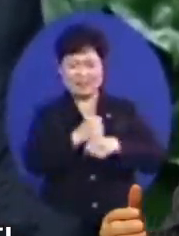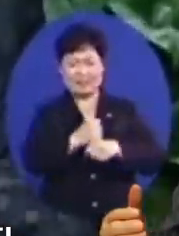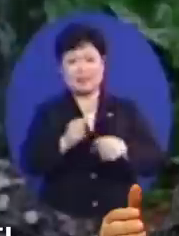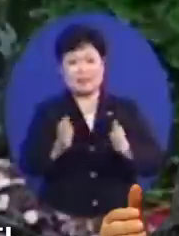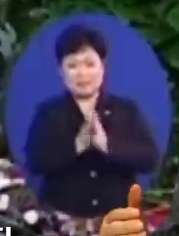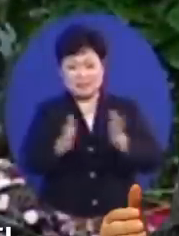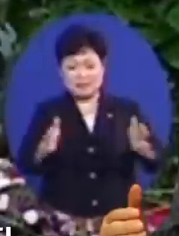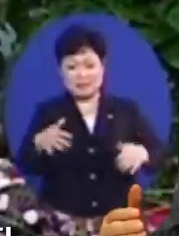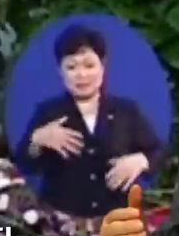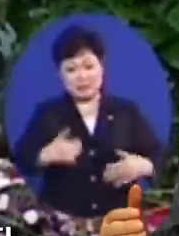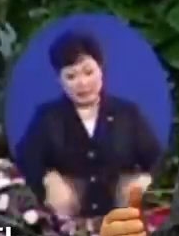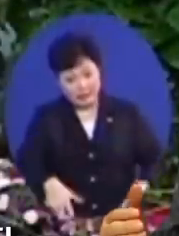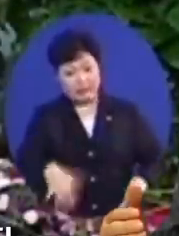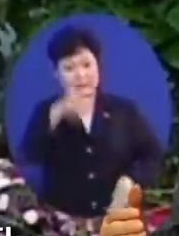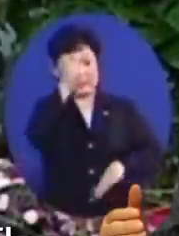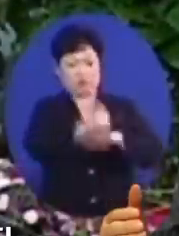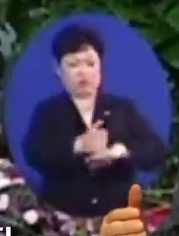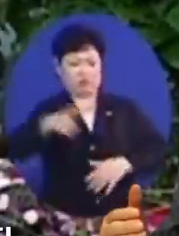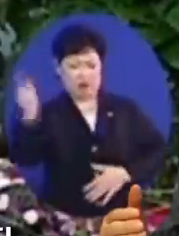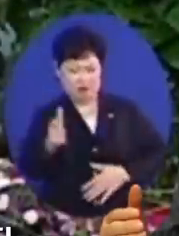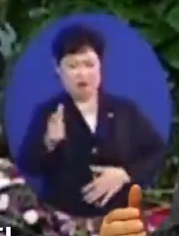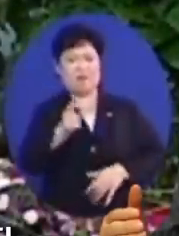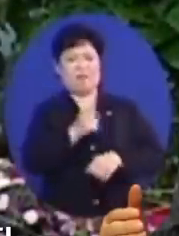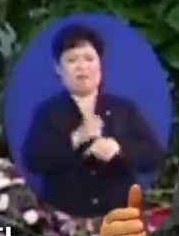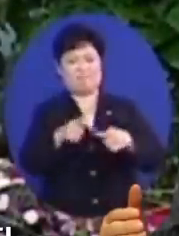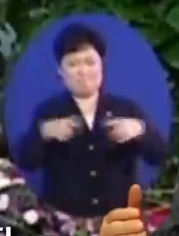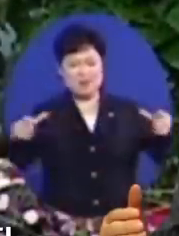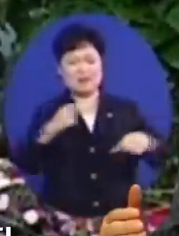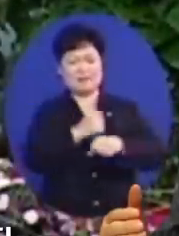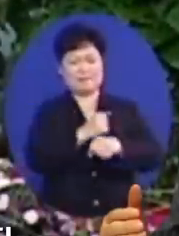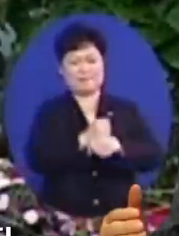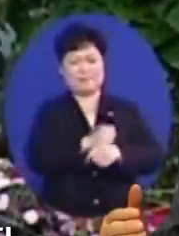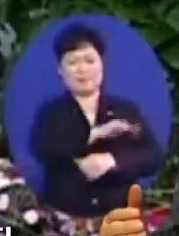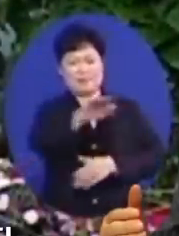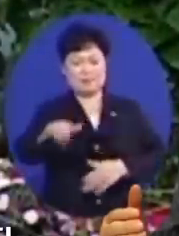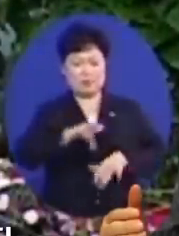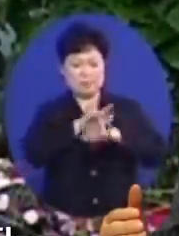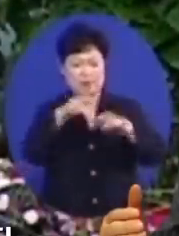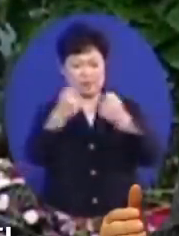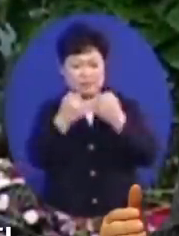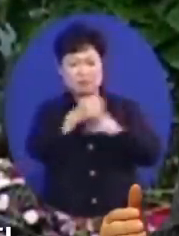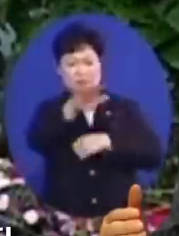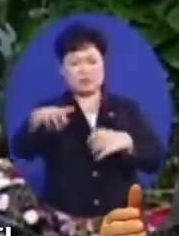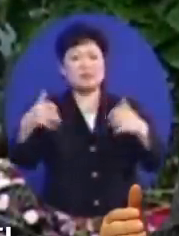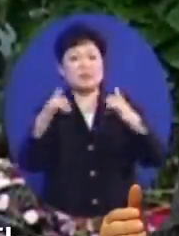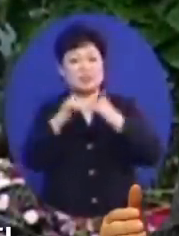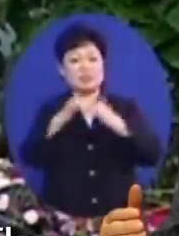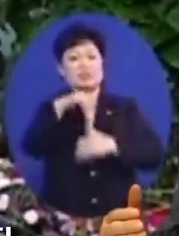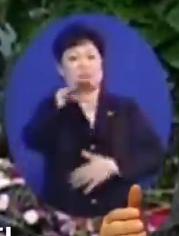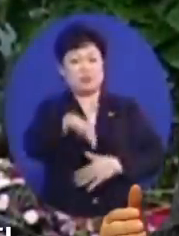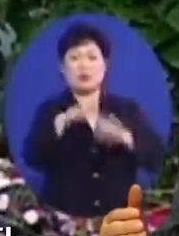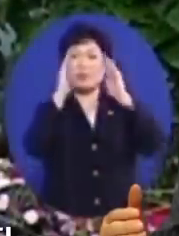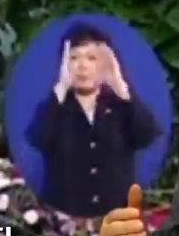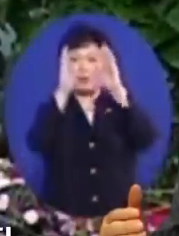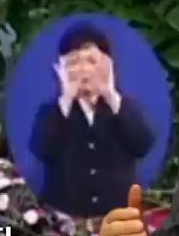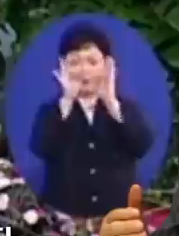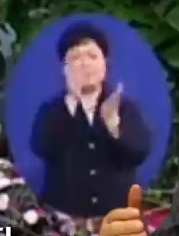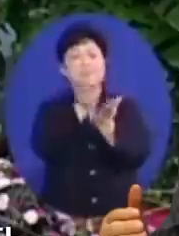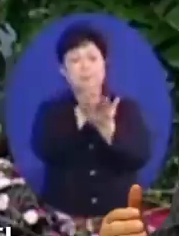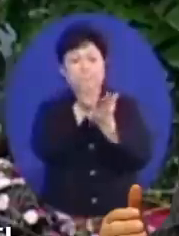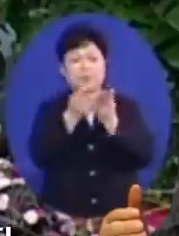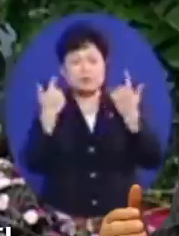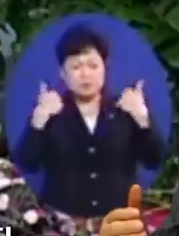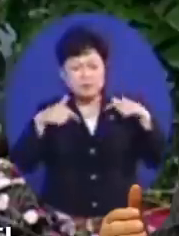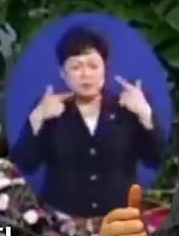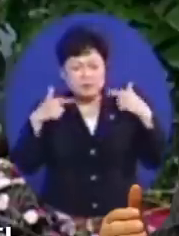끝은 장대하게 되리라고 말씀한 것입니다. 우리 아말렉과 싸우는 우리의 전쟁터에는 바라봄의 법칙을 늘